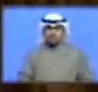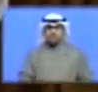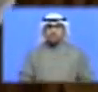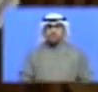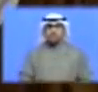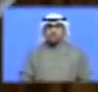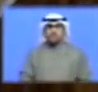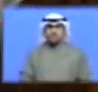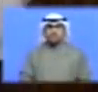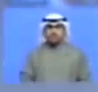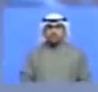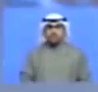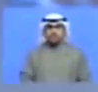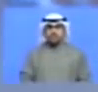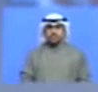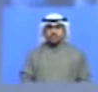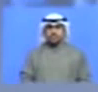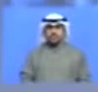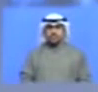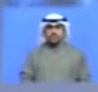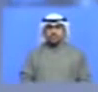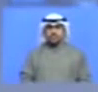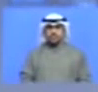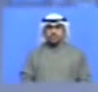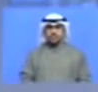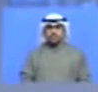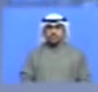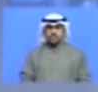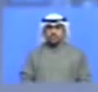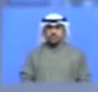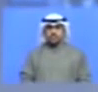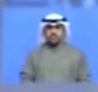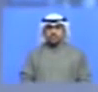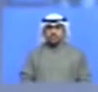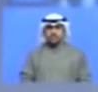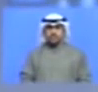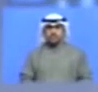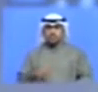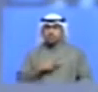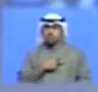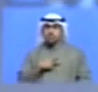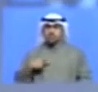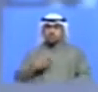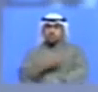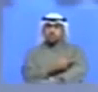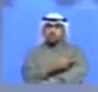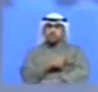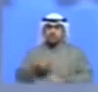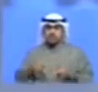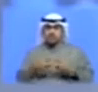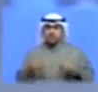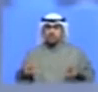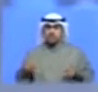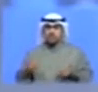تلفزيون دولة الكويت. نقف قليلا عند أخبار وزارة الصحة، حيث انطلقت فعاليات